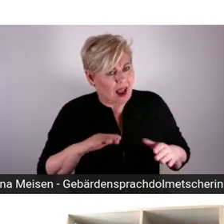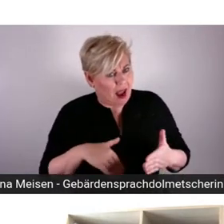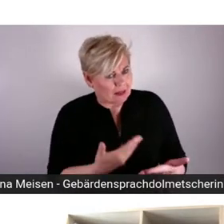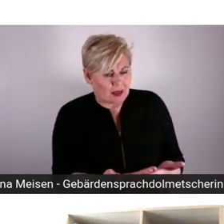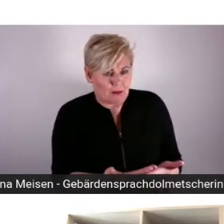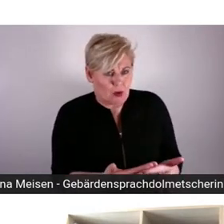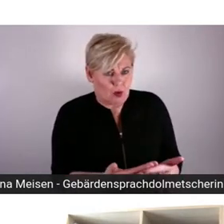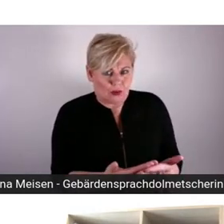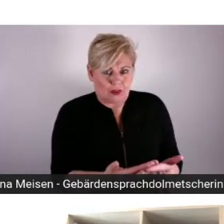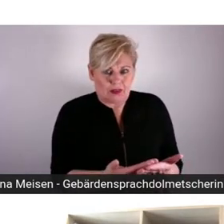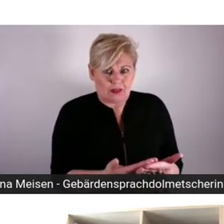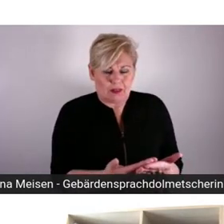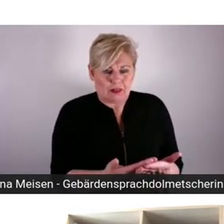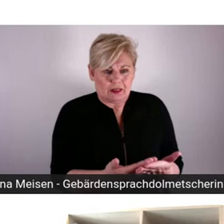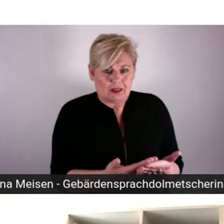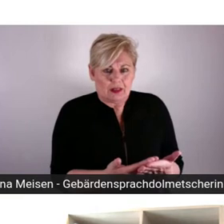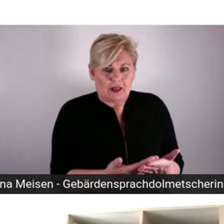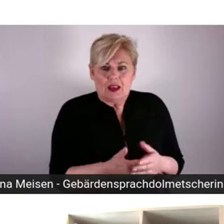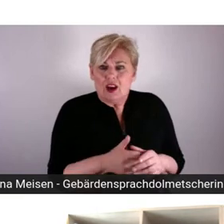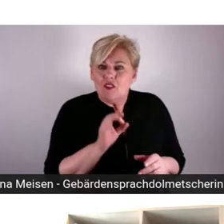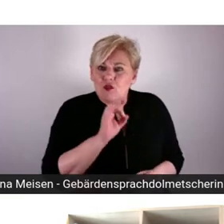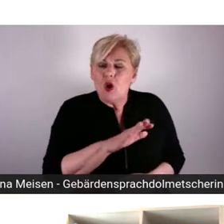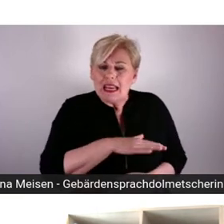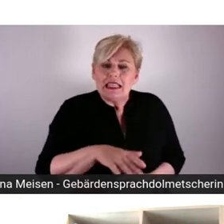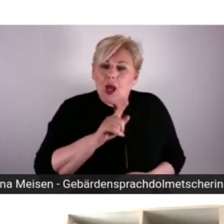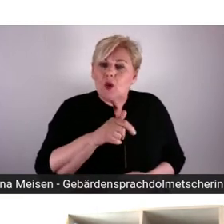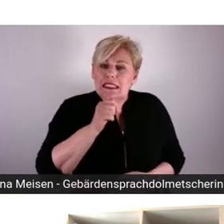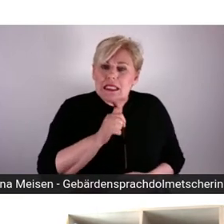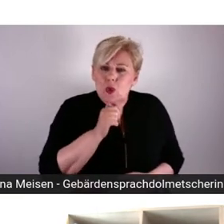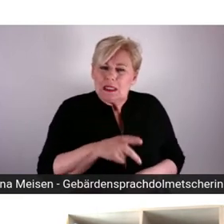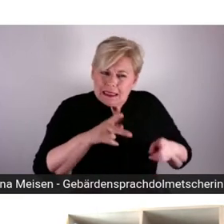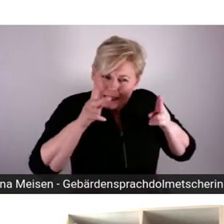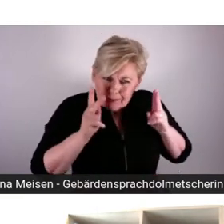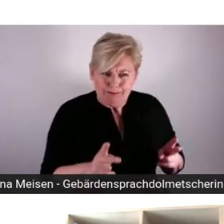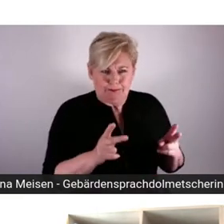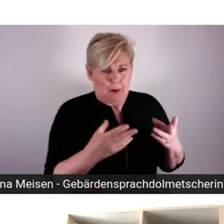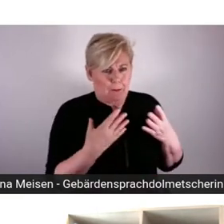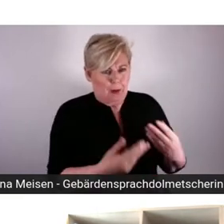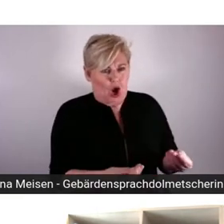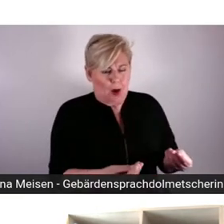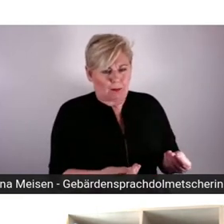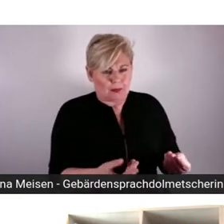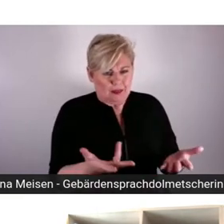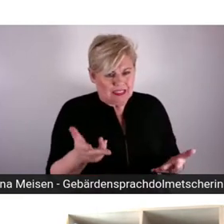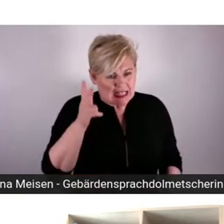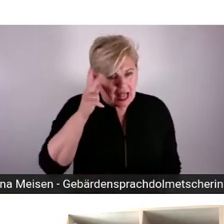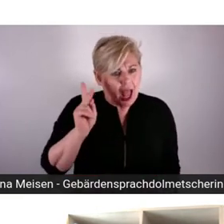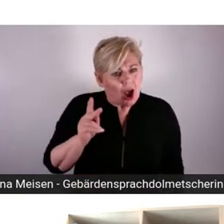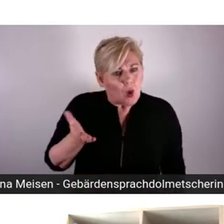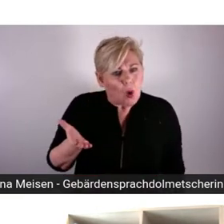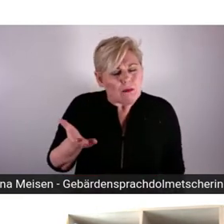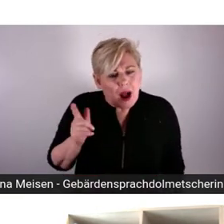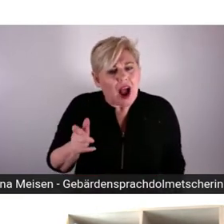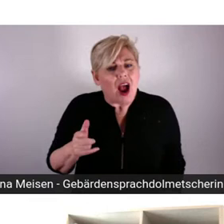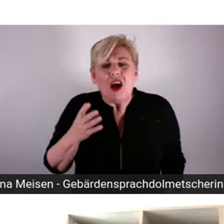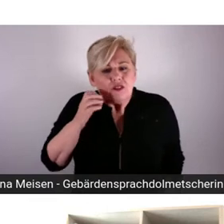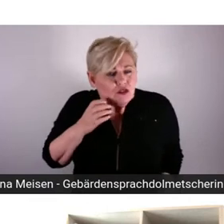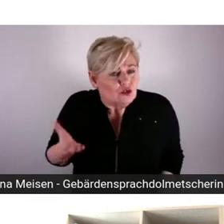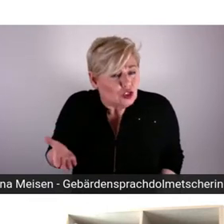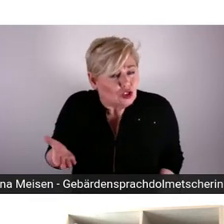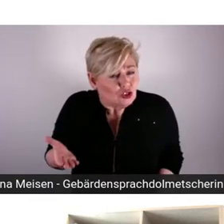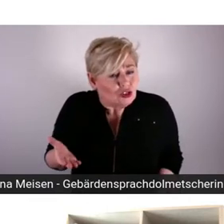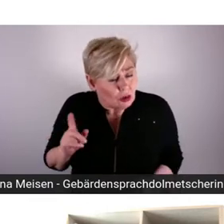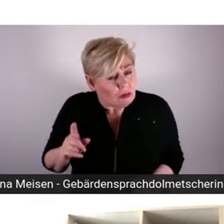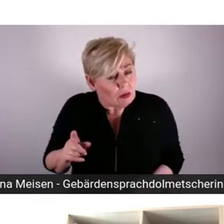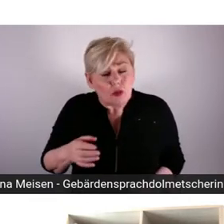sichern helfen, die überhaupt erst Kinder und Jugendliche das zukommen lassen, was Herr Kober als wünschenswert und notwendig auch dargestellt